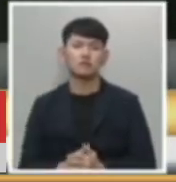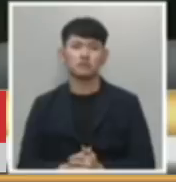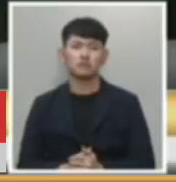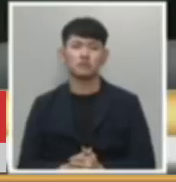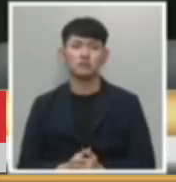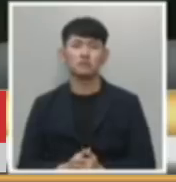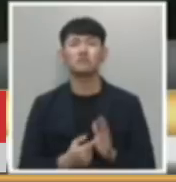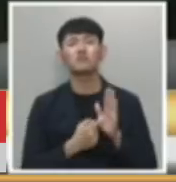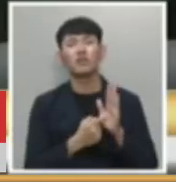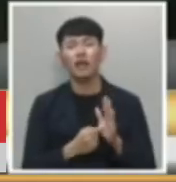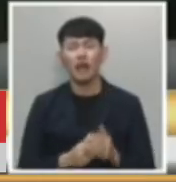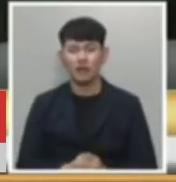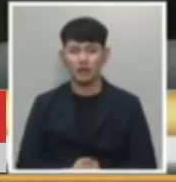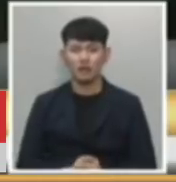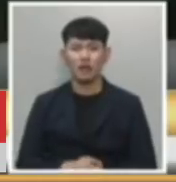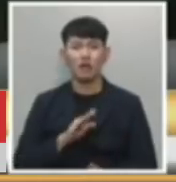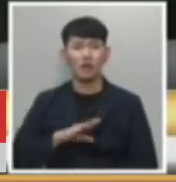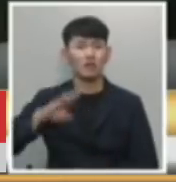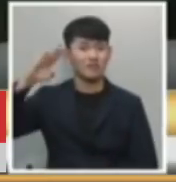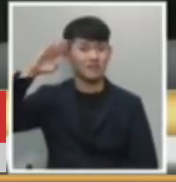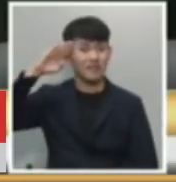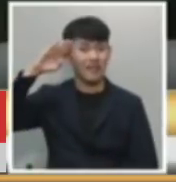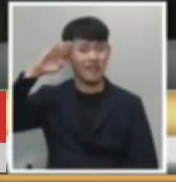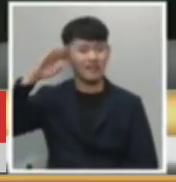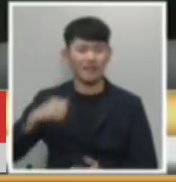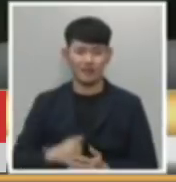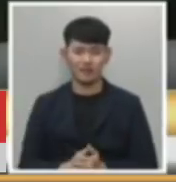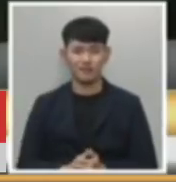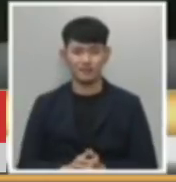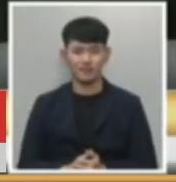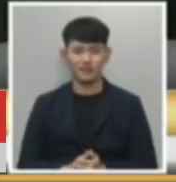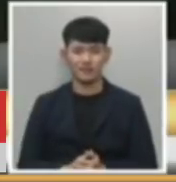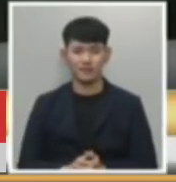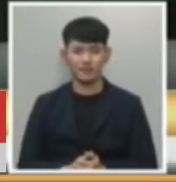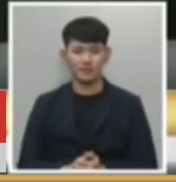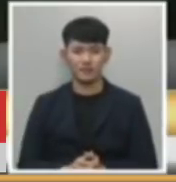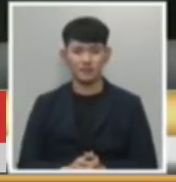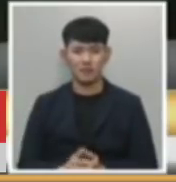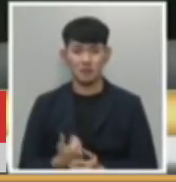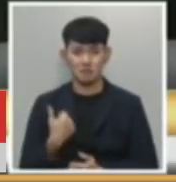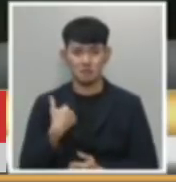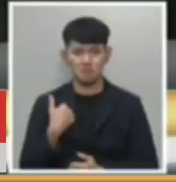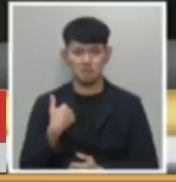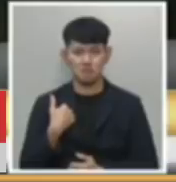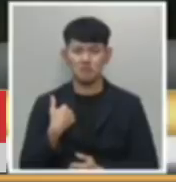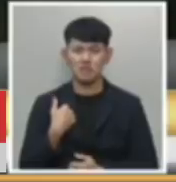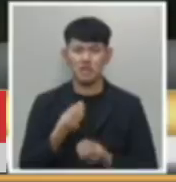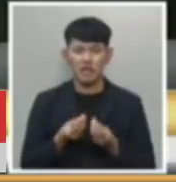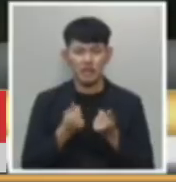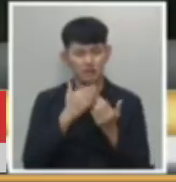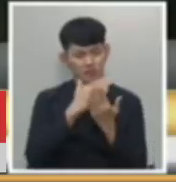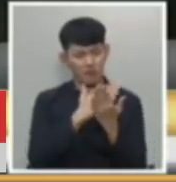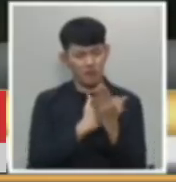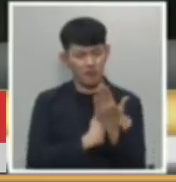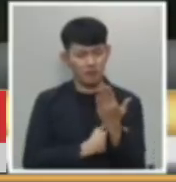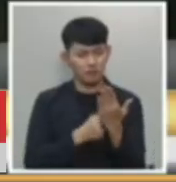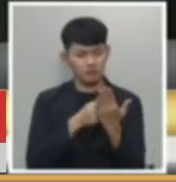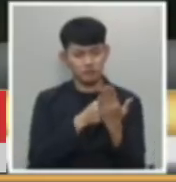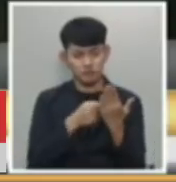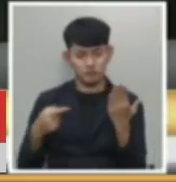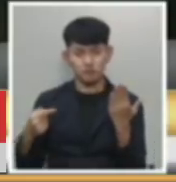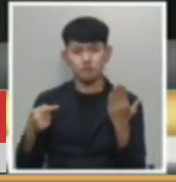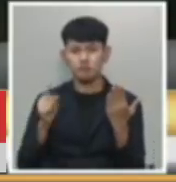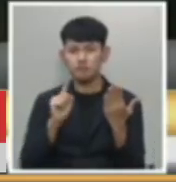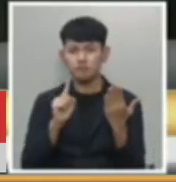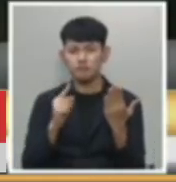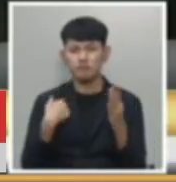ผมยกตัวอย่างกองทัพบกครับรายการมีรายการหนึ่งครับท่านประธานครับเขียนไว้บรรทัดเดียวครับ